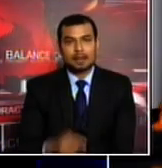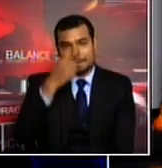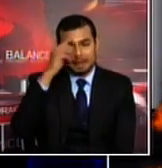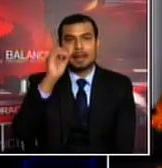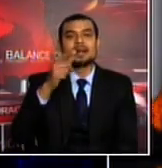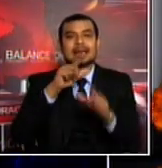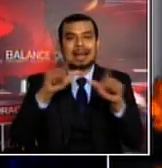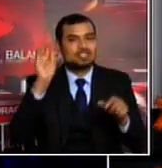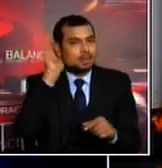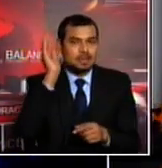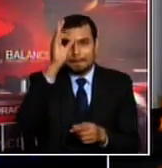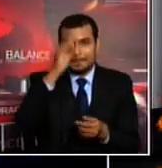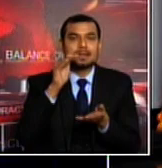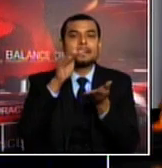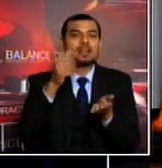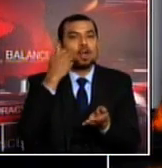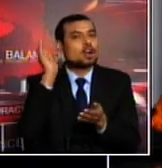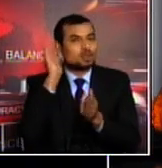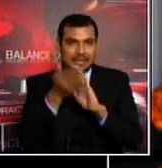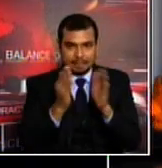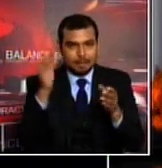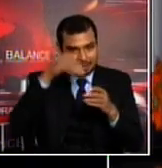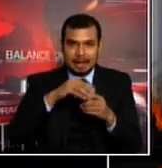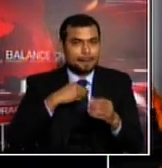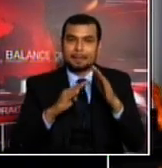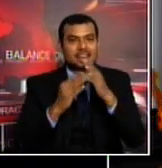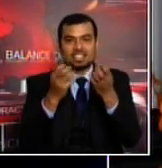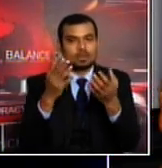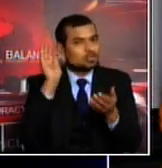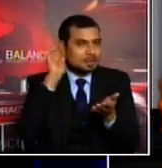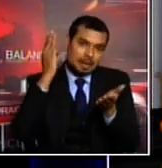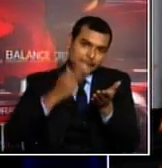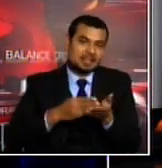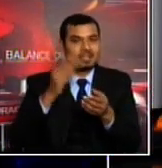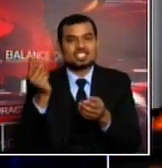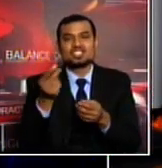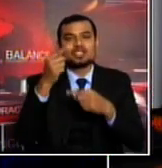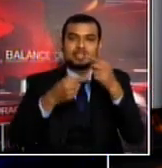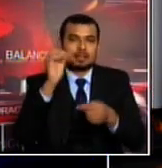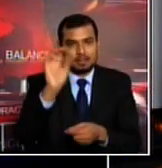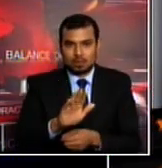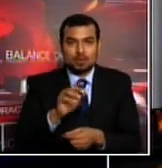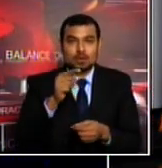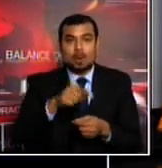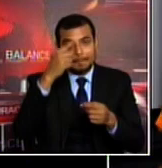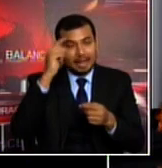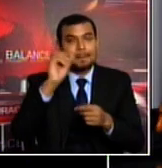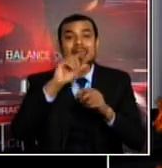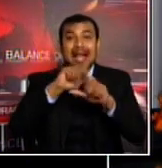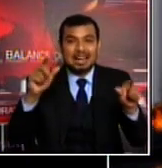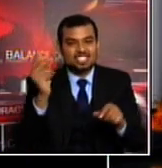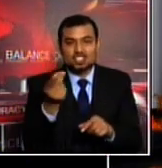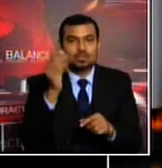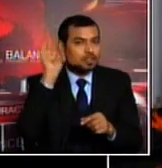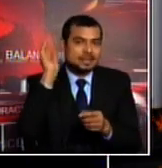विज्ञापन रहित समाचारको स्पेसल प्याकेज हट न्युज एक्सप्रेसमा हामी ब्रेक लिँदैनौँ, समाचार मात्र दिन्छौँ तीव्र गतिमा। विज्ञापन रहित तीव्र गतिका